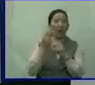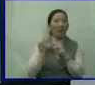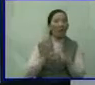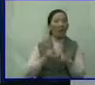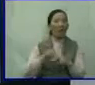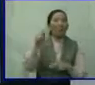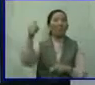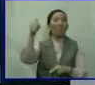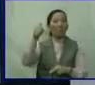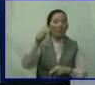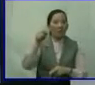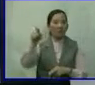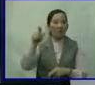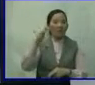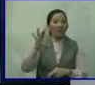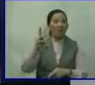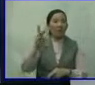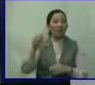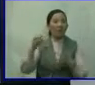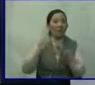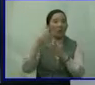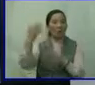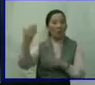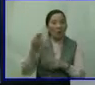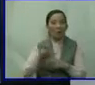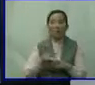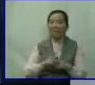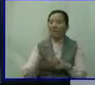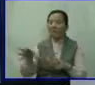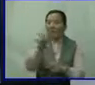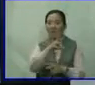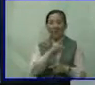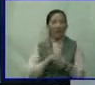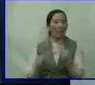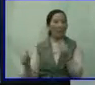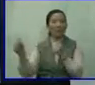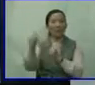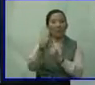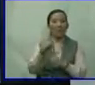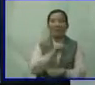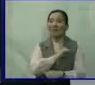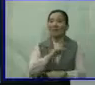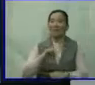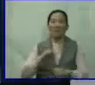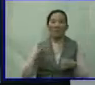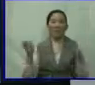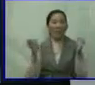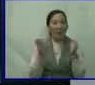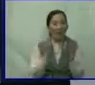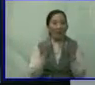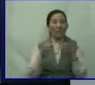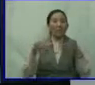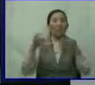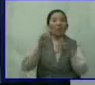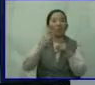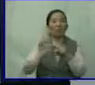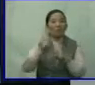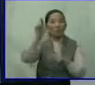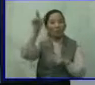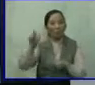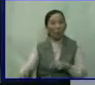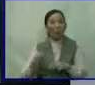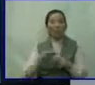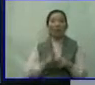столбик первой фирмы. Она обогнала всех. Самый маленький столбик – это у нас